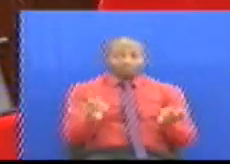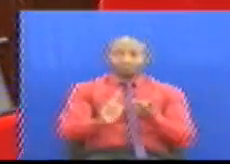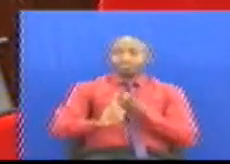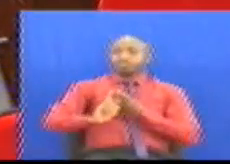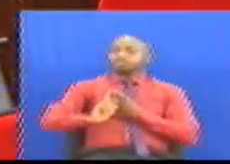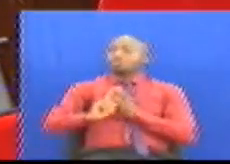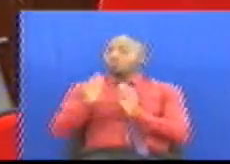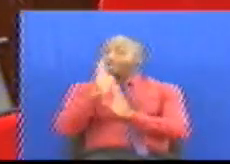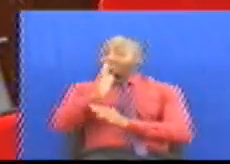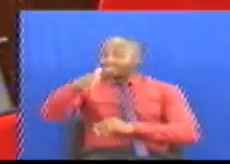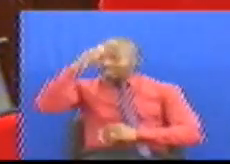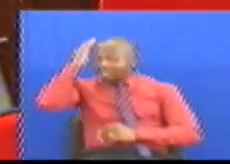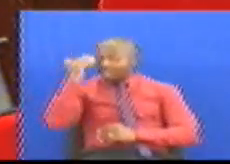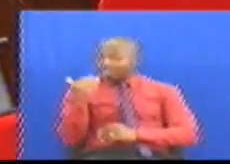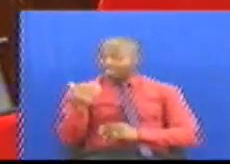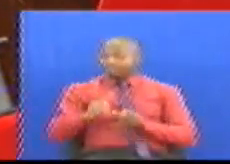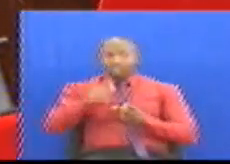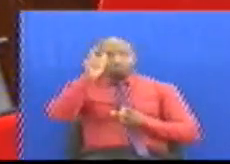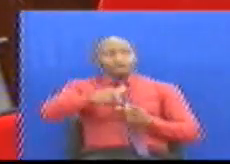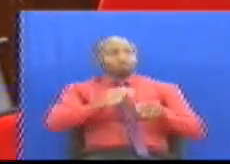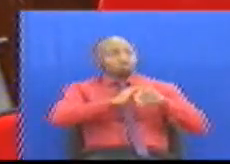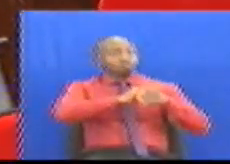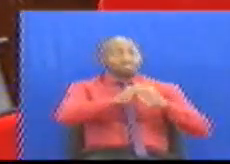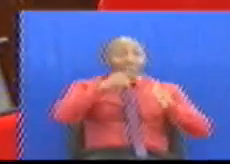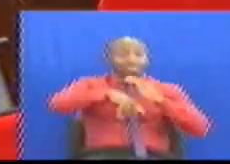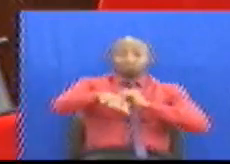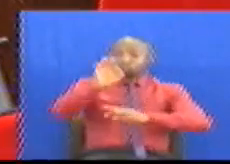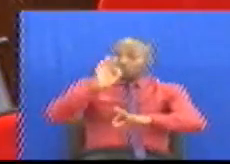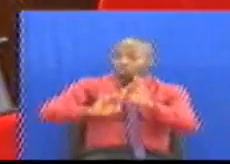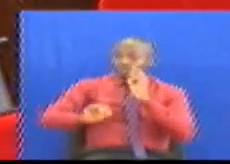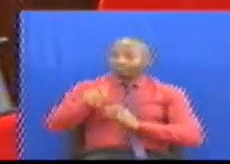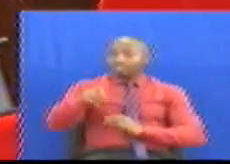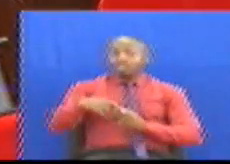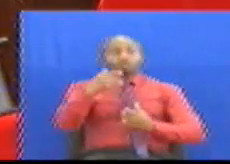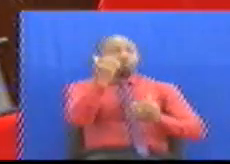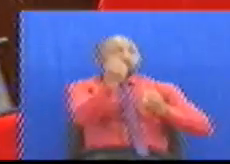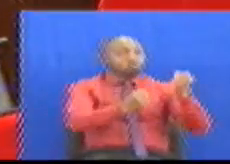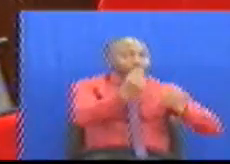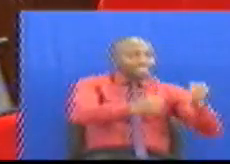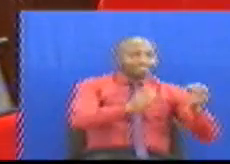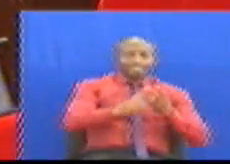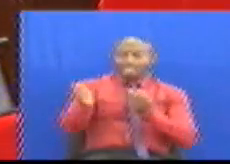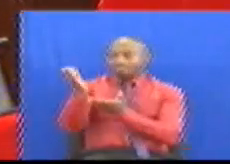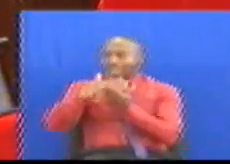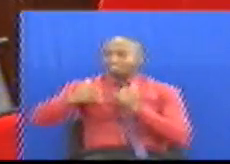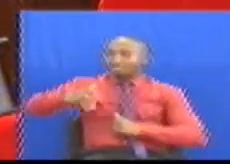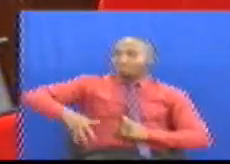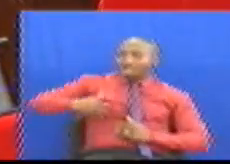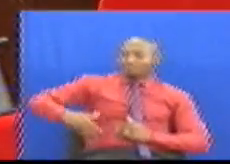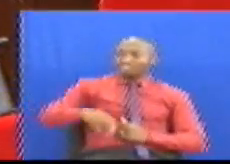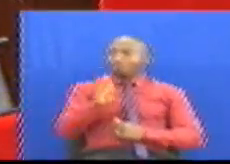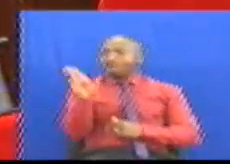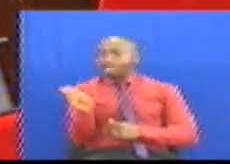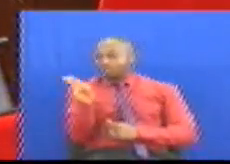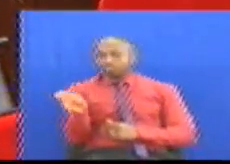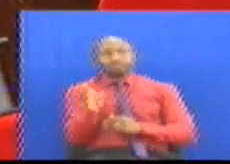mwelekeo wa serikali, watakaotumika kwenye uchaguzi ni wakurugenzi na baadhi ya maafisa wa halmashauri, kama ilivyo